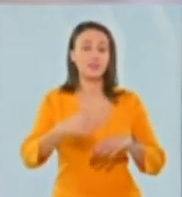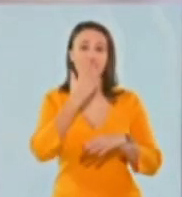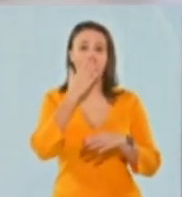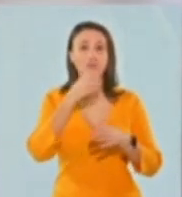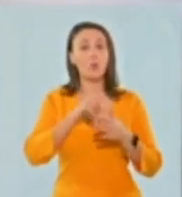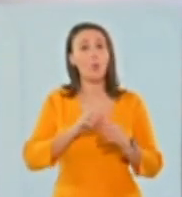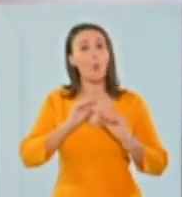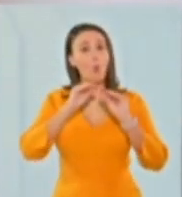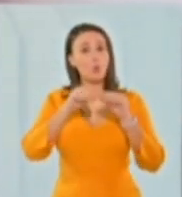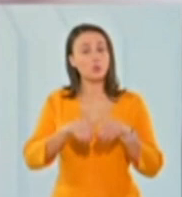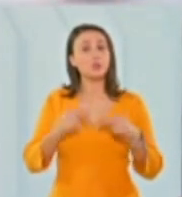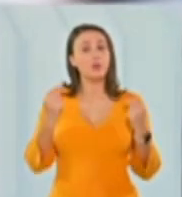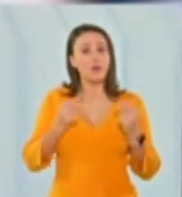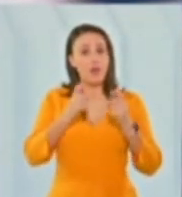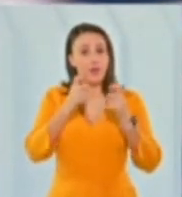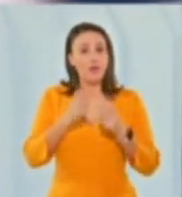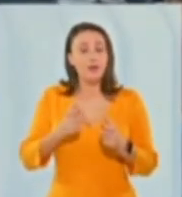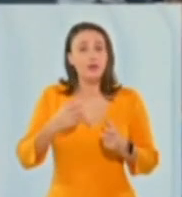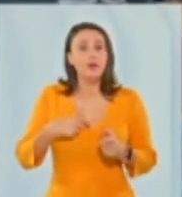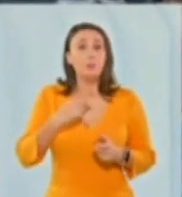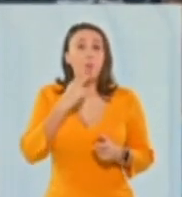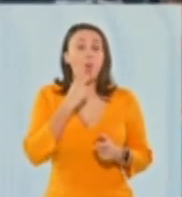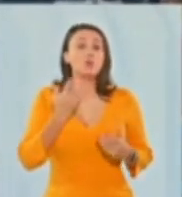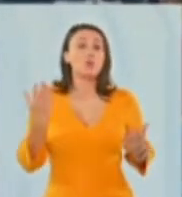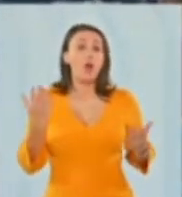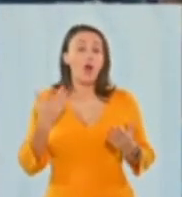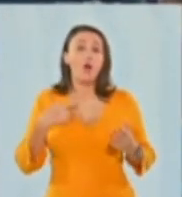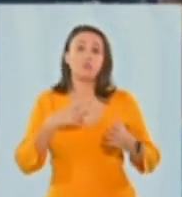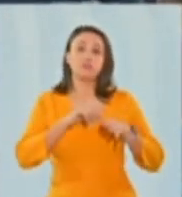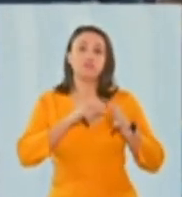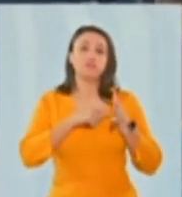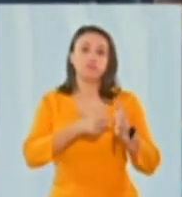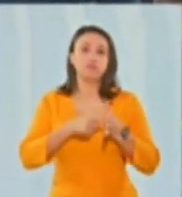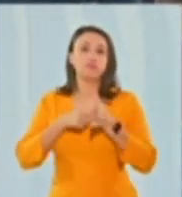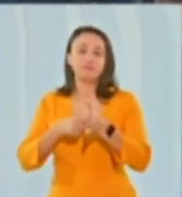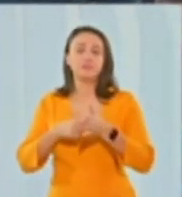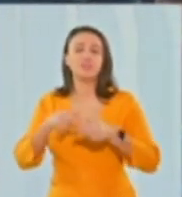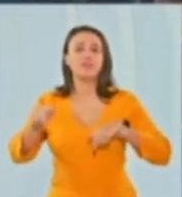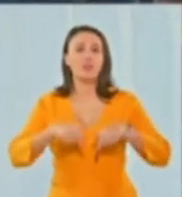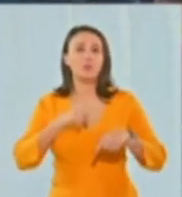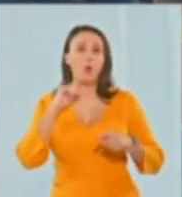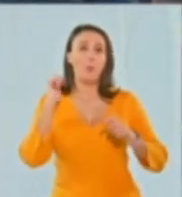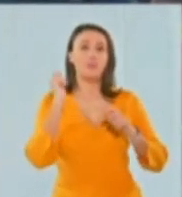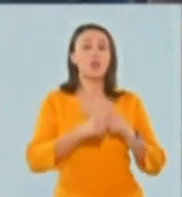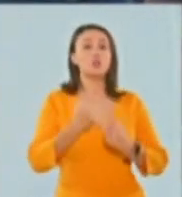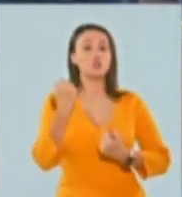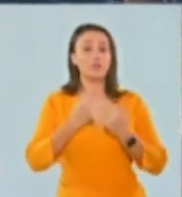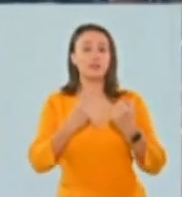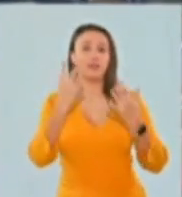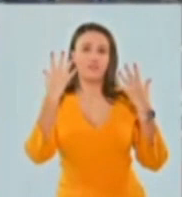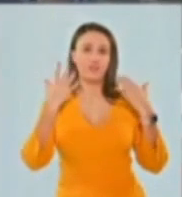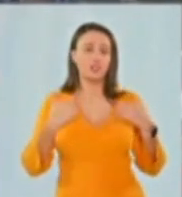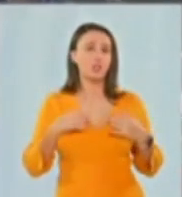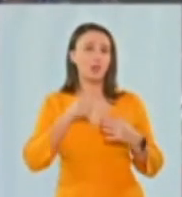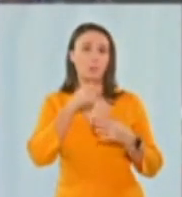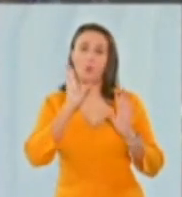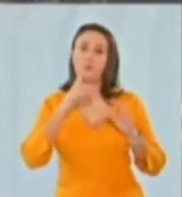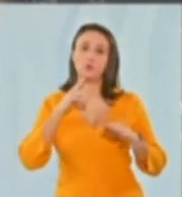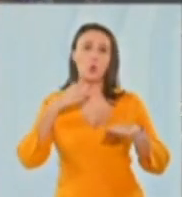fața locului au ajuns câteva echipaje de polițiști care au dirijat traficul și l-au amendat pe șofer. Din fericire,